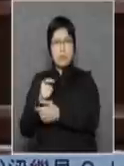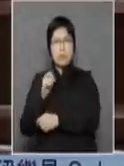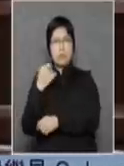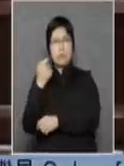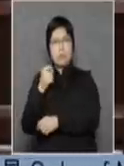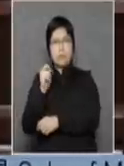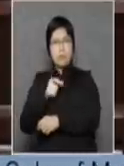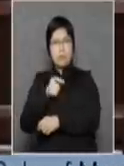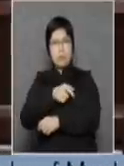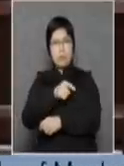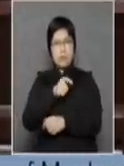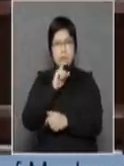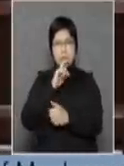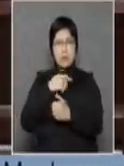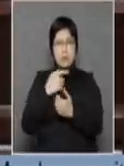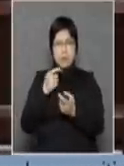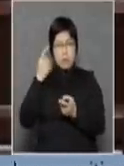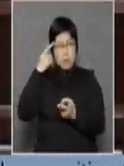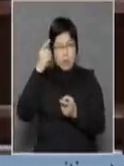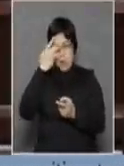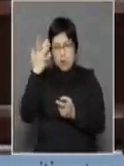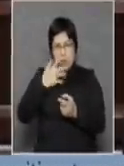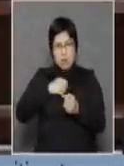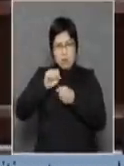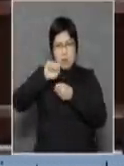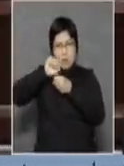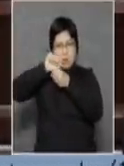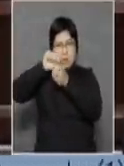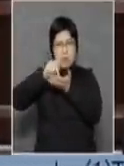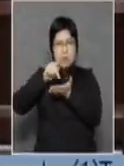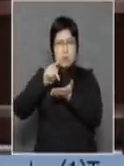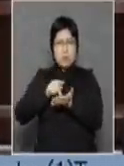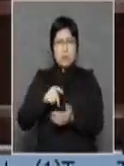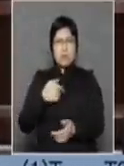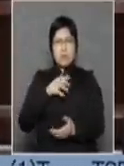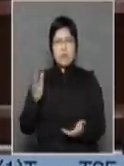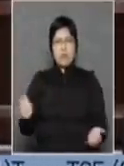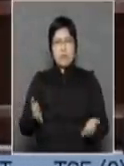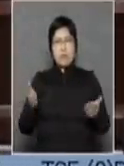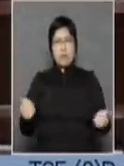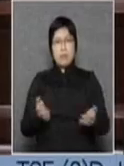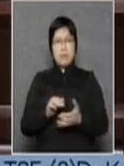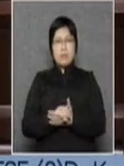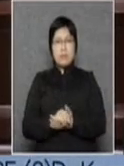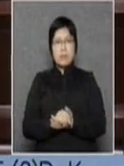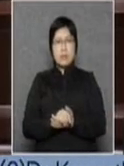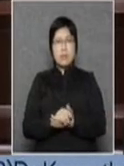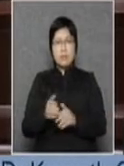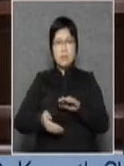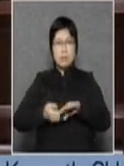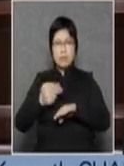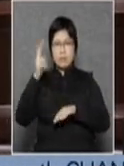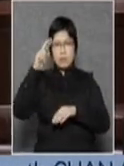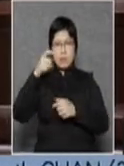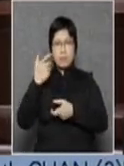係受到瘋狂嘅加租呢，同埋呢我哋呼籲佢係恢復定期